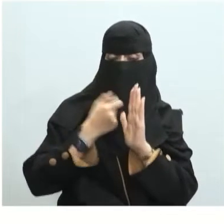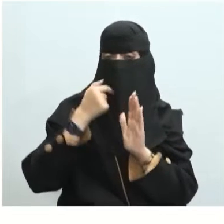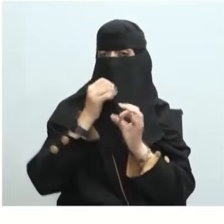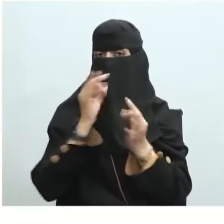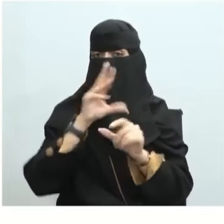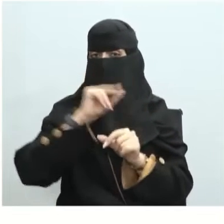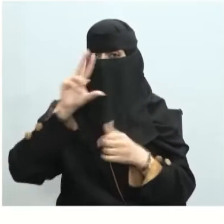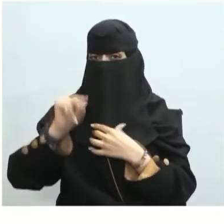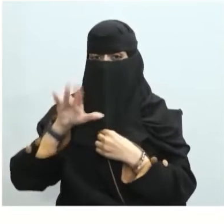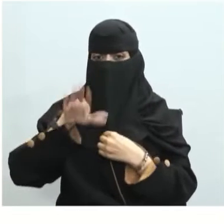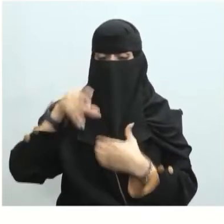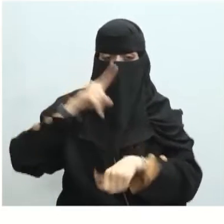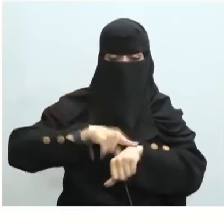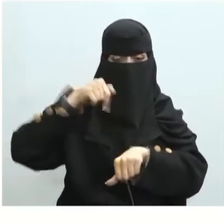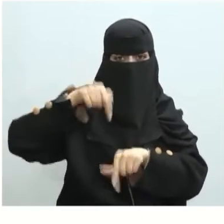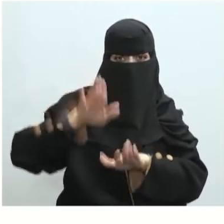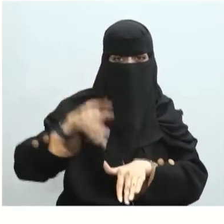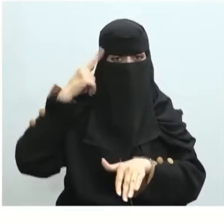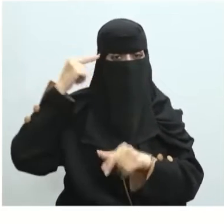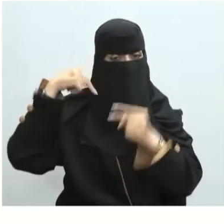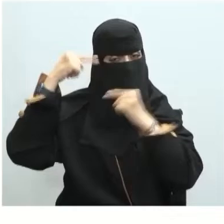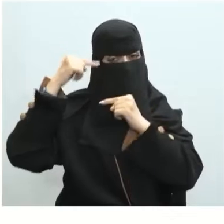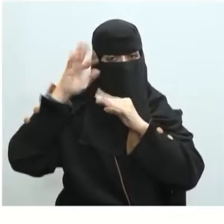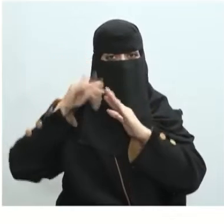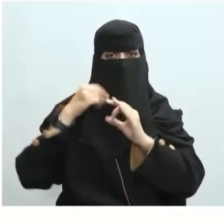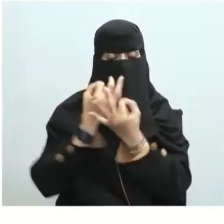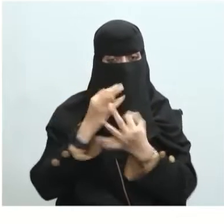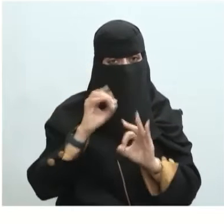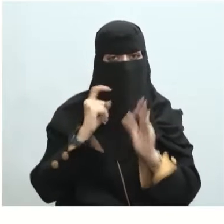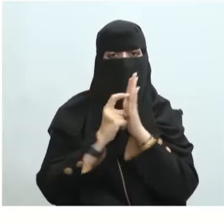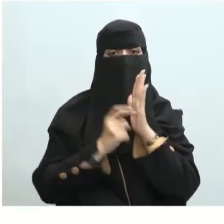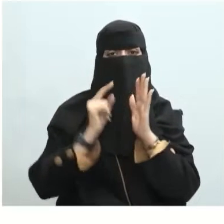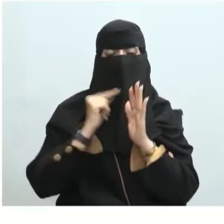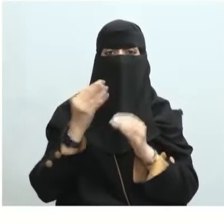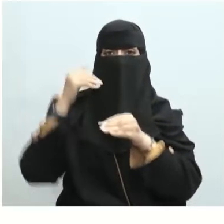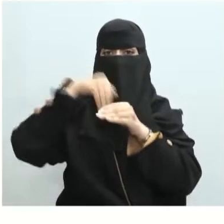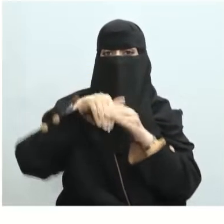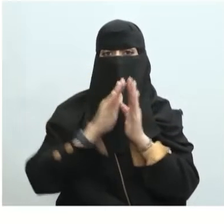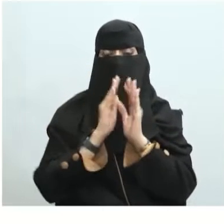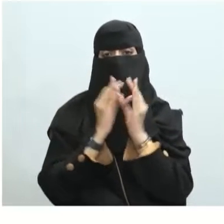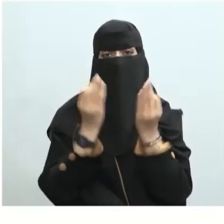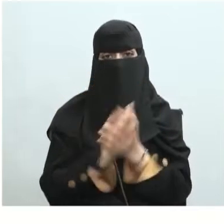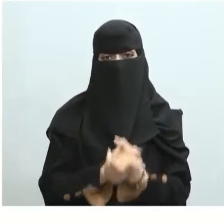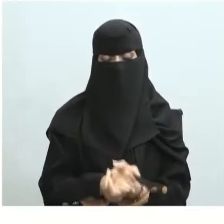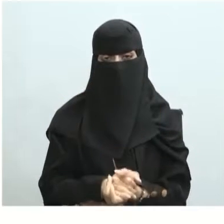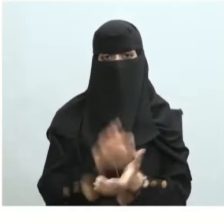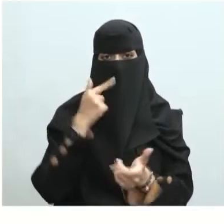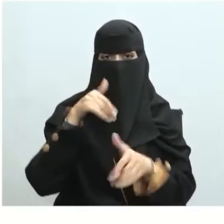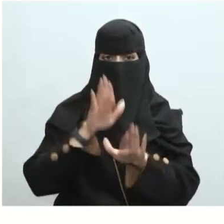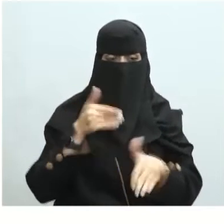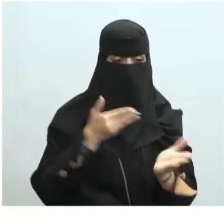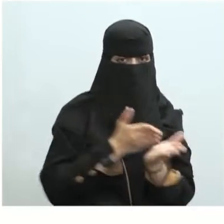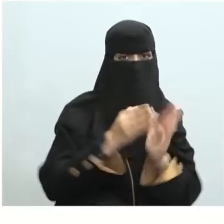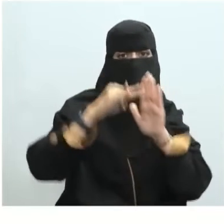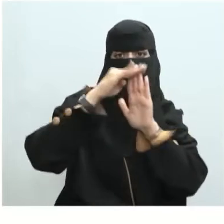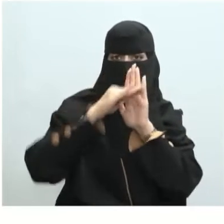للواقع او لمقتضيات النظر العقلي وايضا جوده تنظيم المحتوى جوده تنظيم المحتوى اي الطريقه التي رتبت